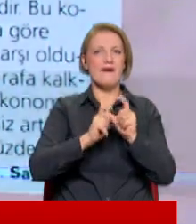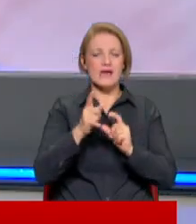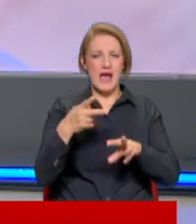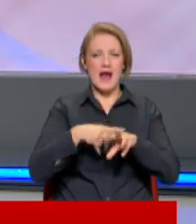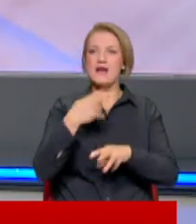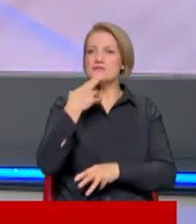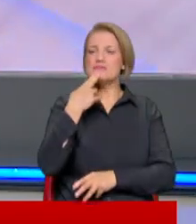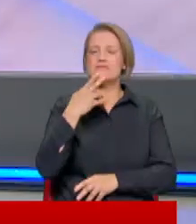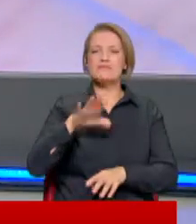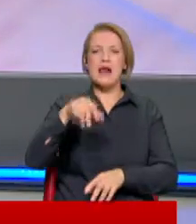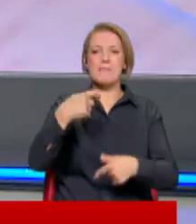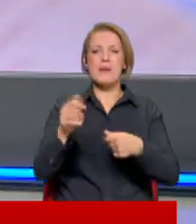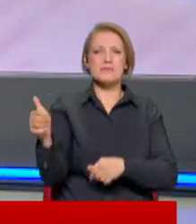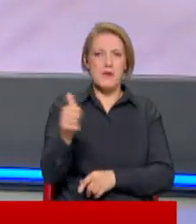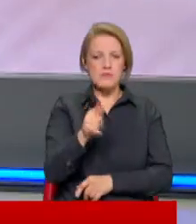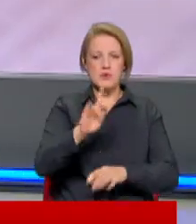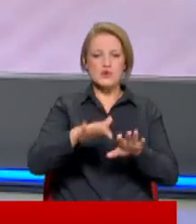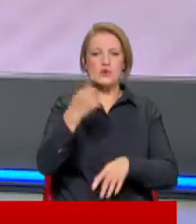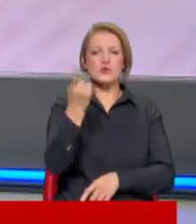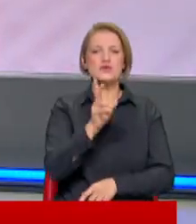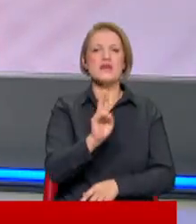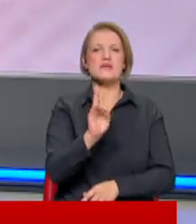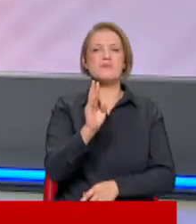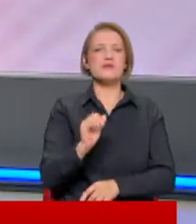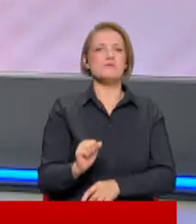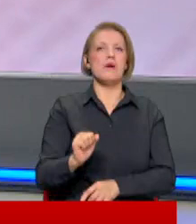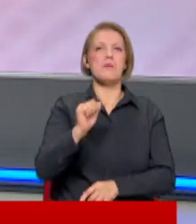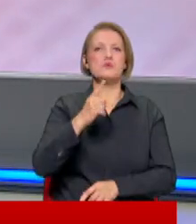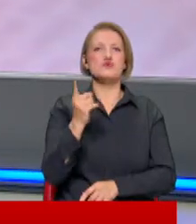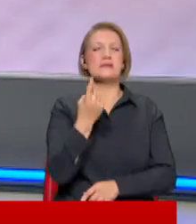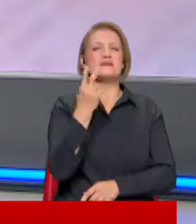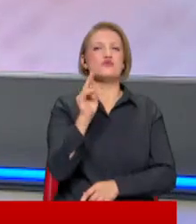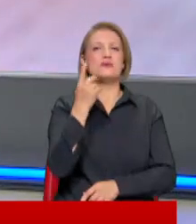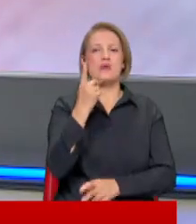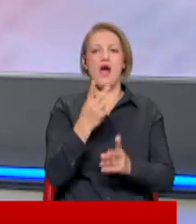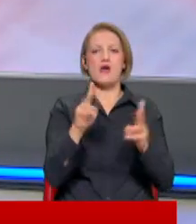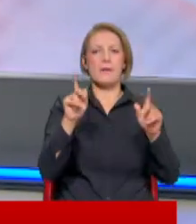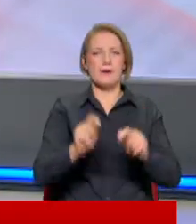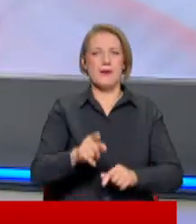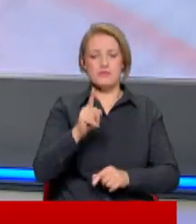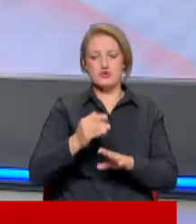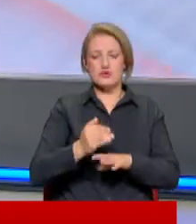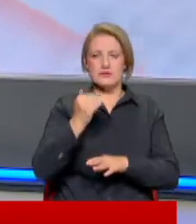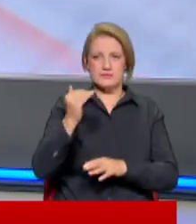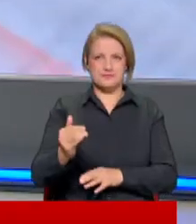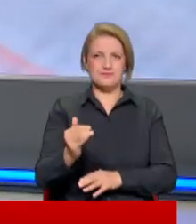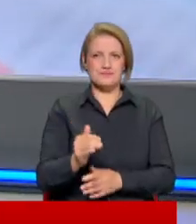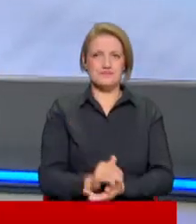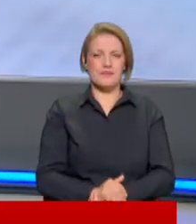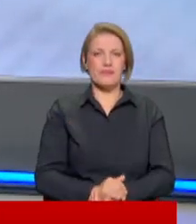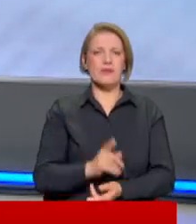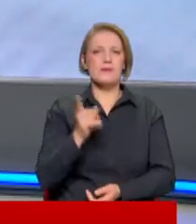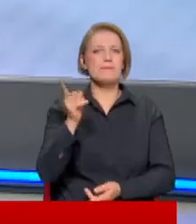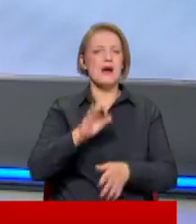gelmesinden sonra %25 olarak sürpriz bir açıklama yapıldı. Peki bunun dışında